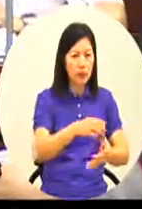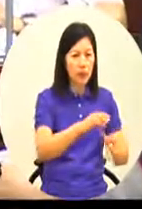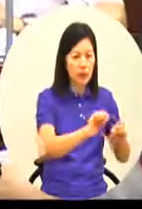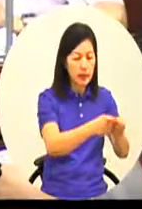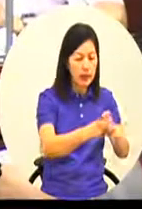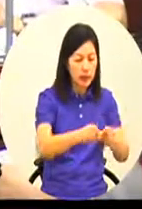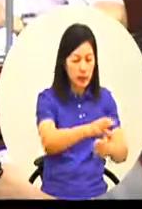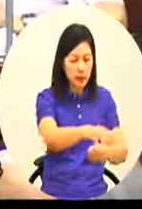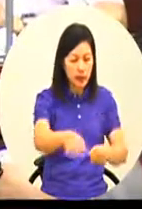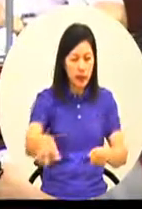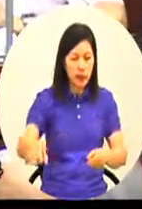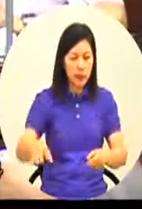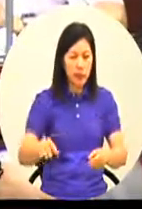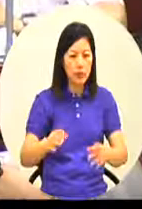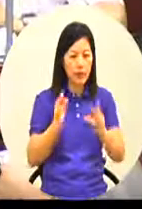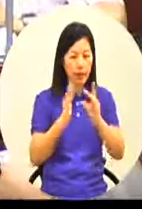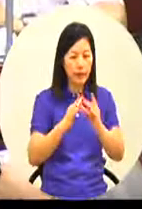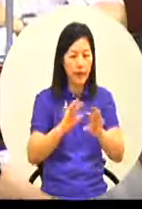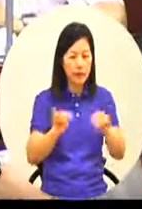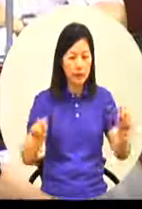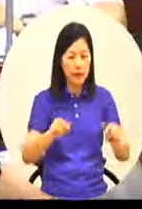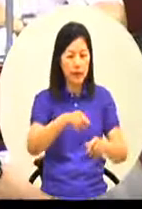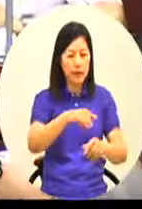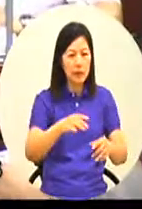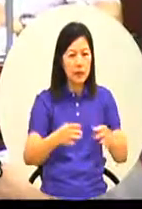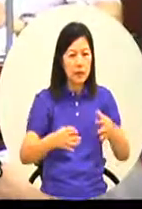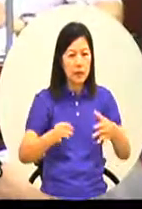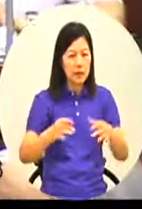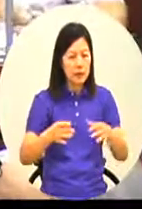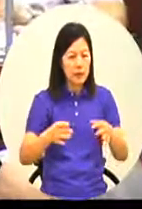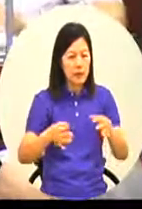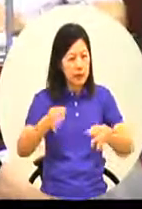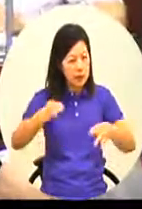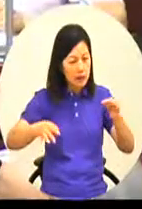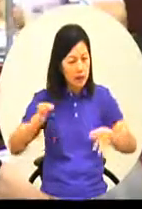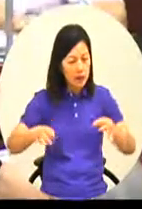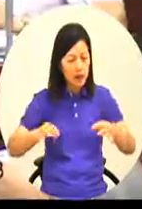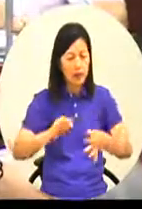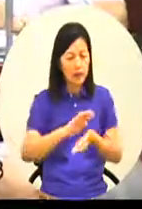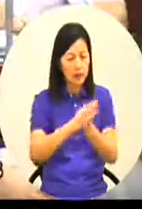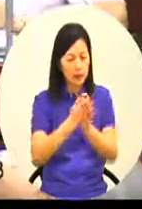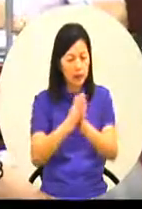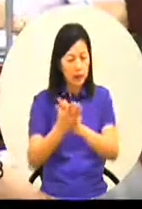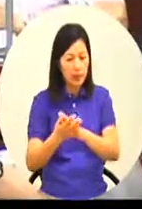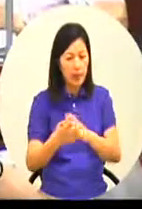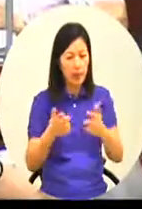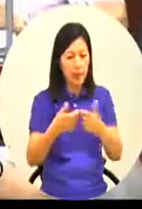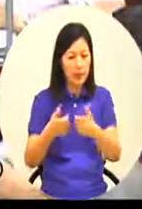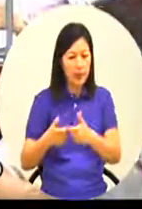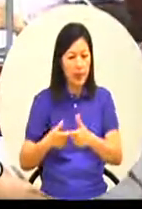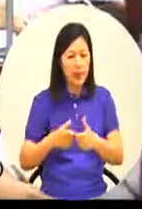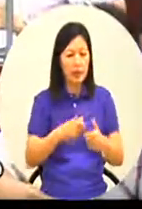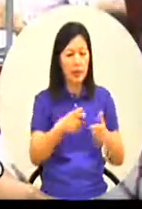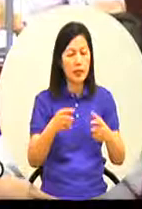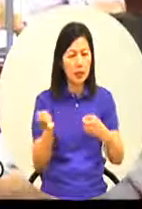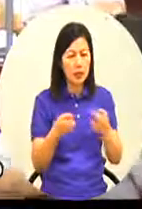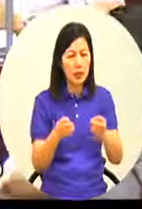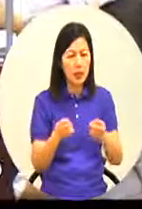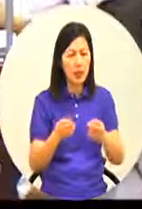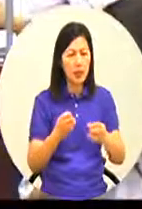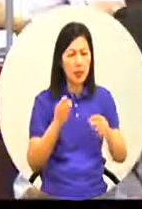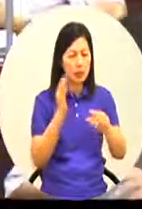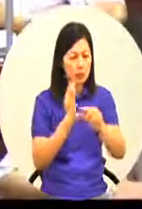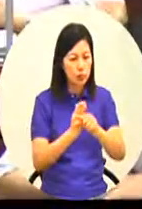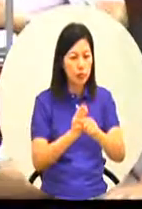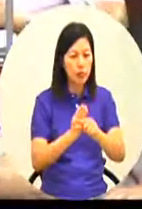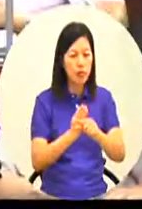地产的变动状态呢，把它做成一个地价的一个调整的资料，提到地评会里面去讨论。那在讨论过程当中，事实上我